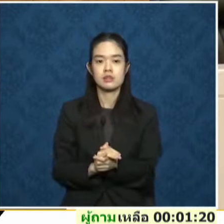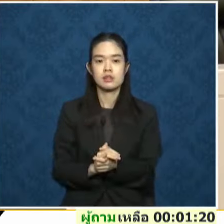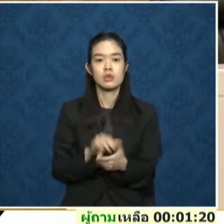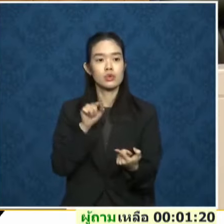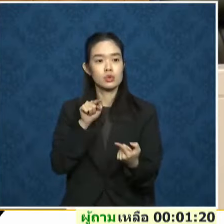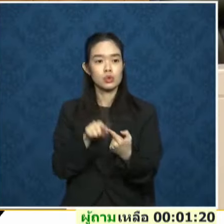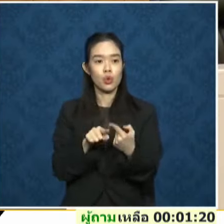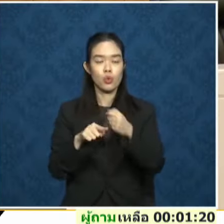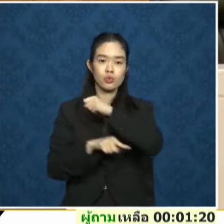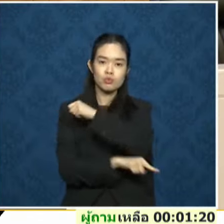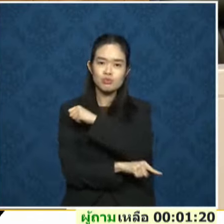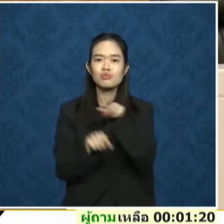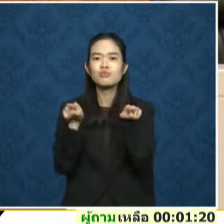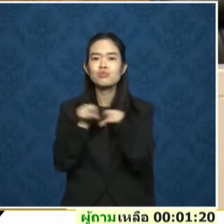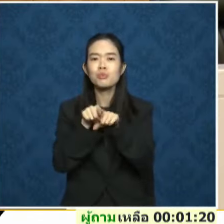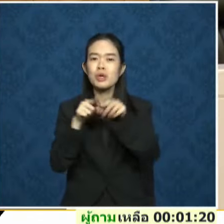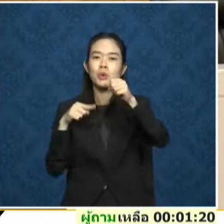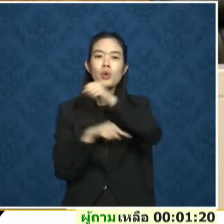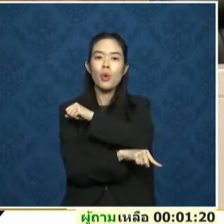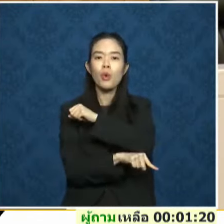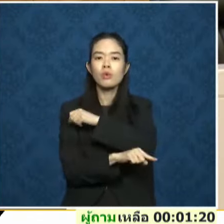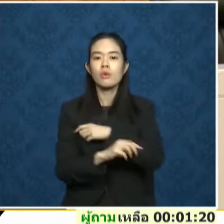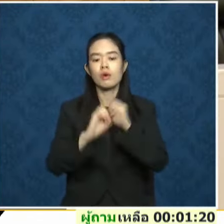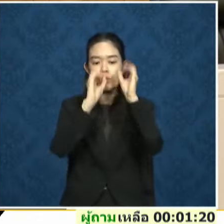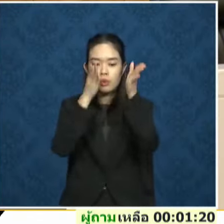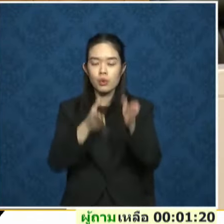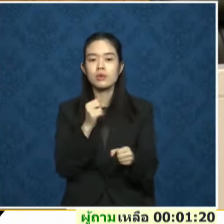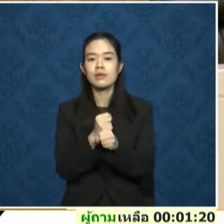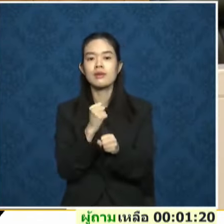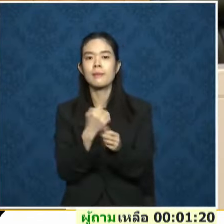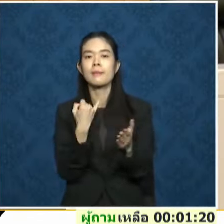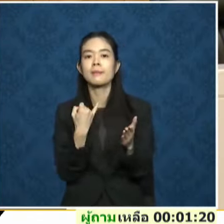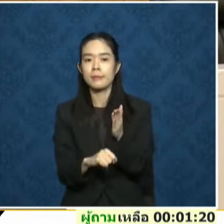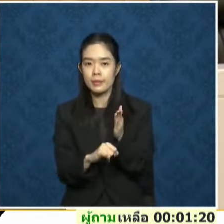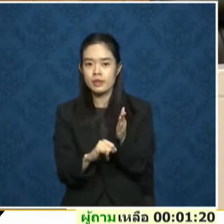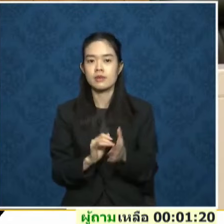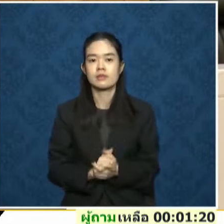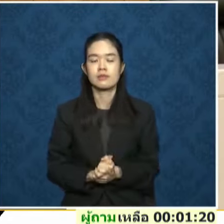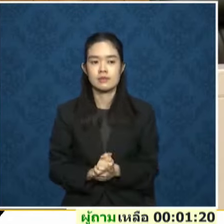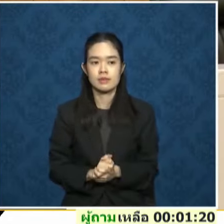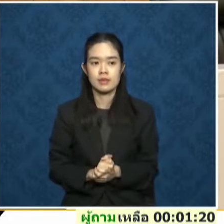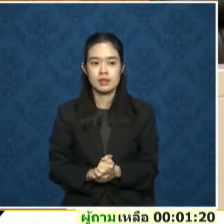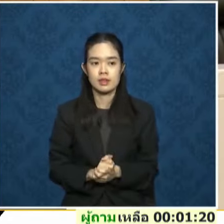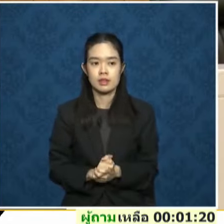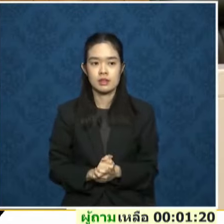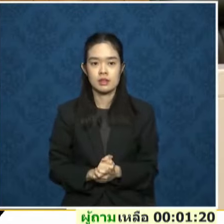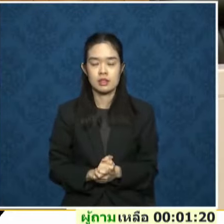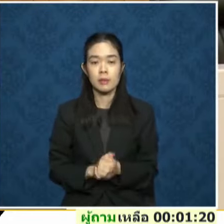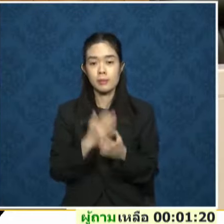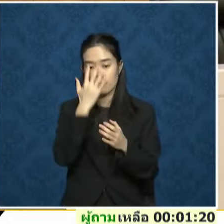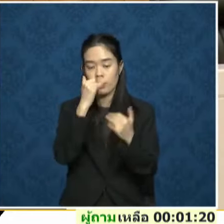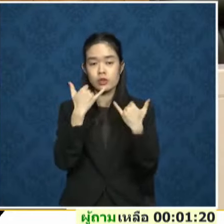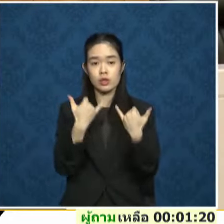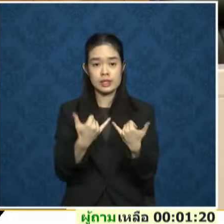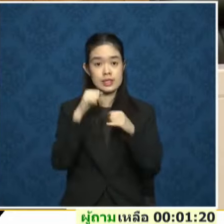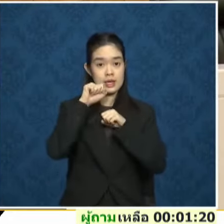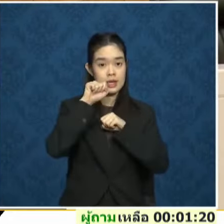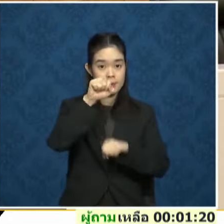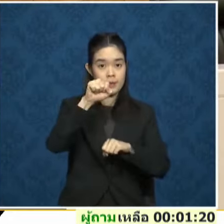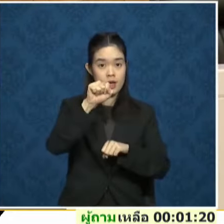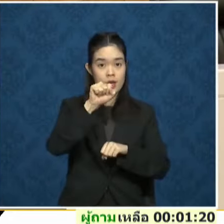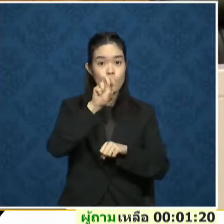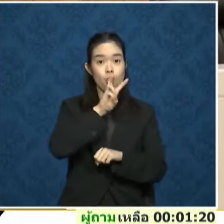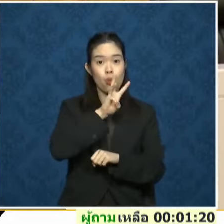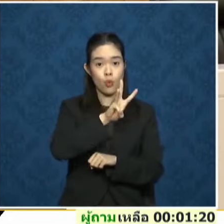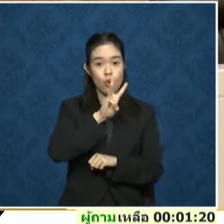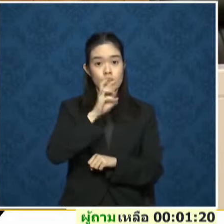ตในหน้าที่ด้วยว17/66ที่ออกมานั้นก็เป็นแนวที่จะป้องกันปรามเป็น